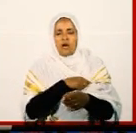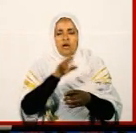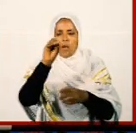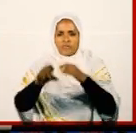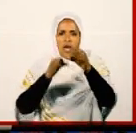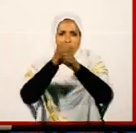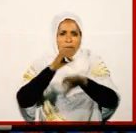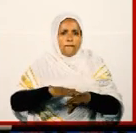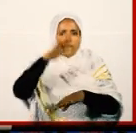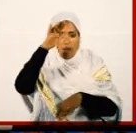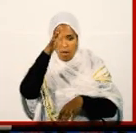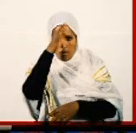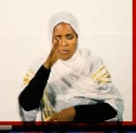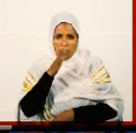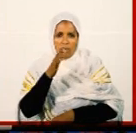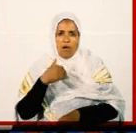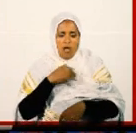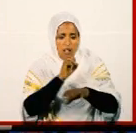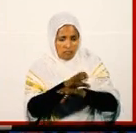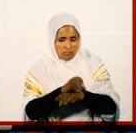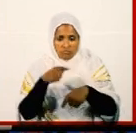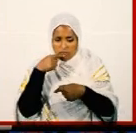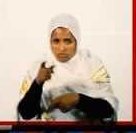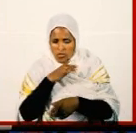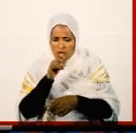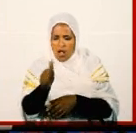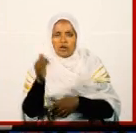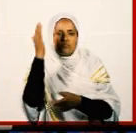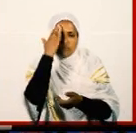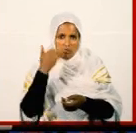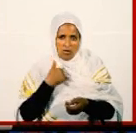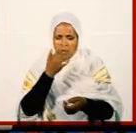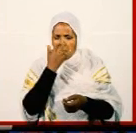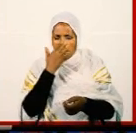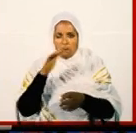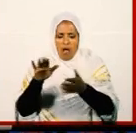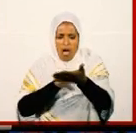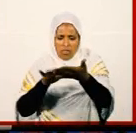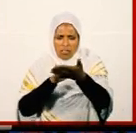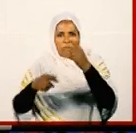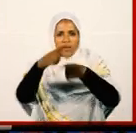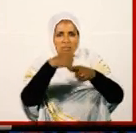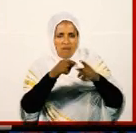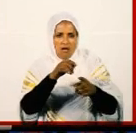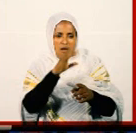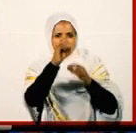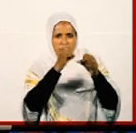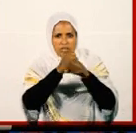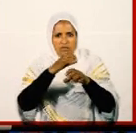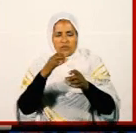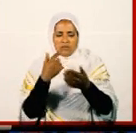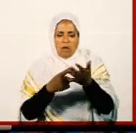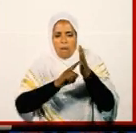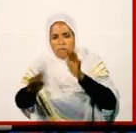ካራ ከ50 ዓመት በላይ ያሉ አባቶች ባንመክራቸውም ባንነግራቸውም ያውቁታል በልምድ አጥንተውት መጣው ለቤተ ክርስቲያናቸው